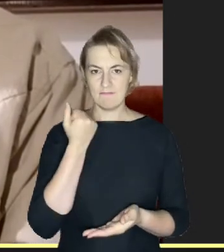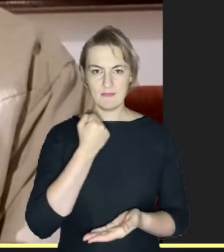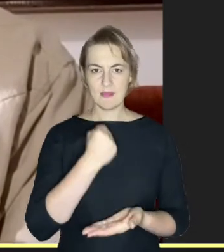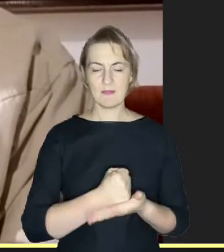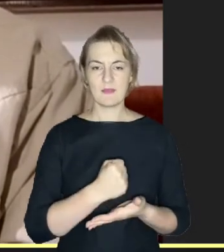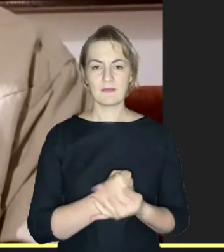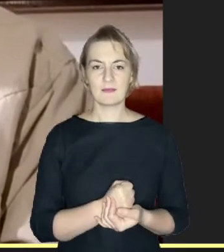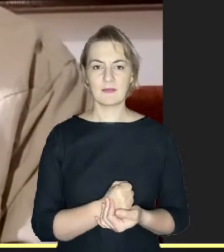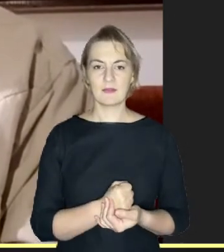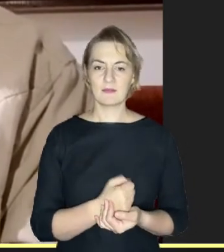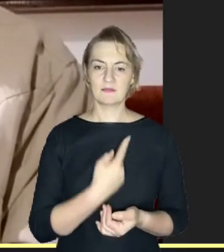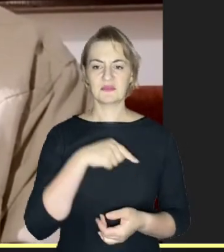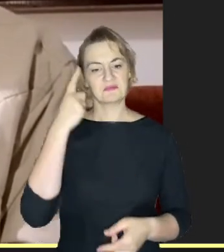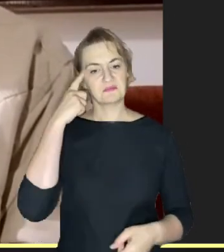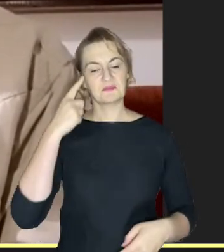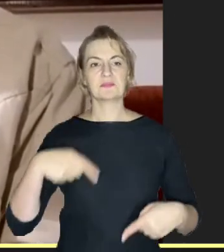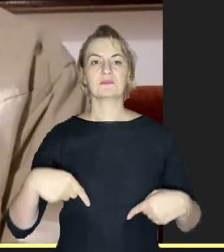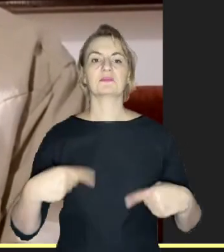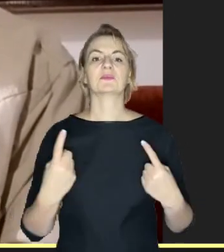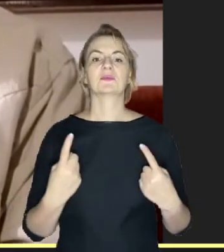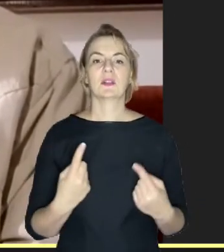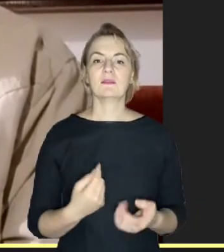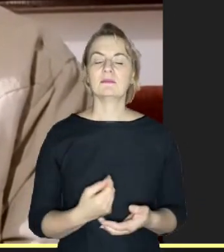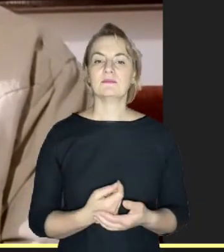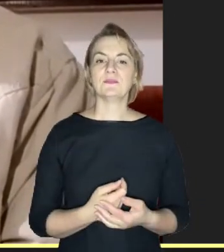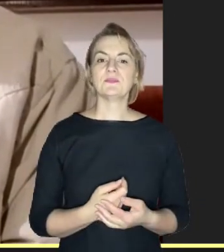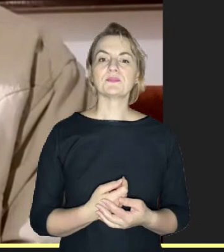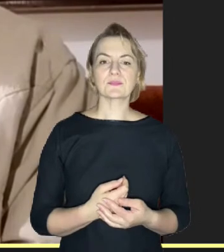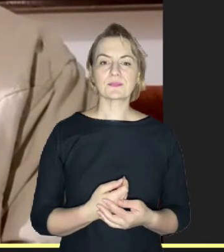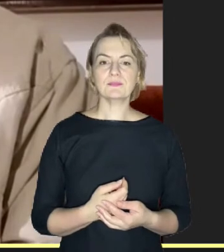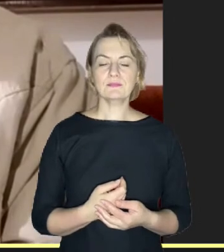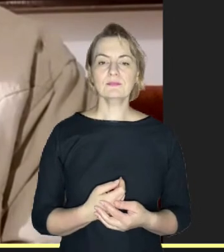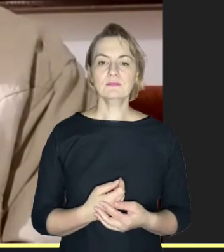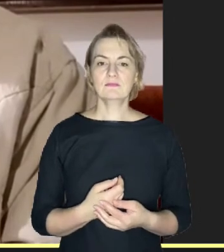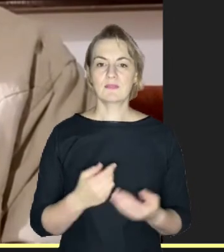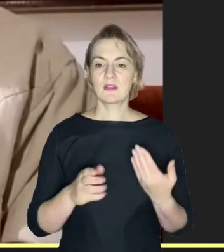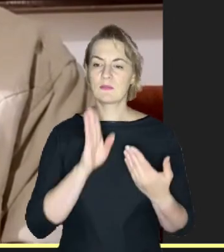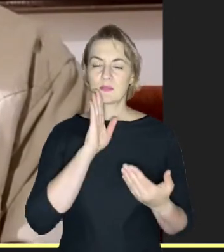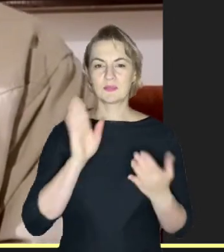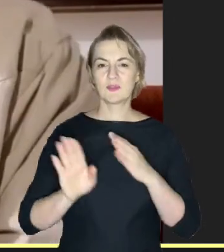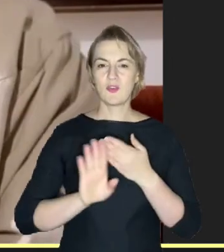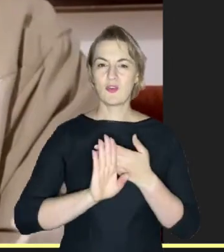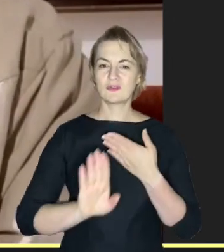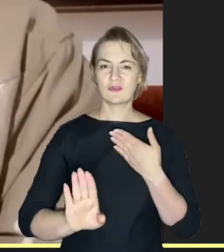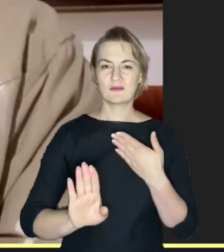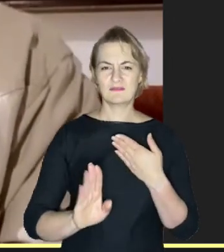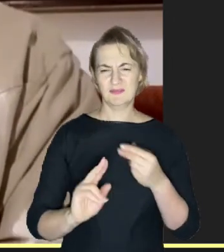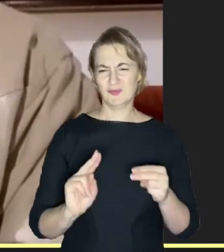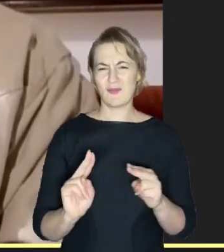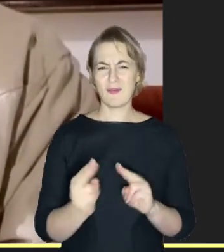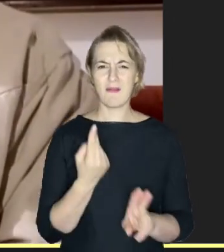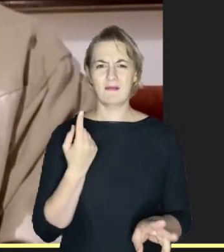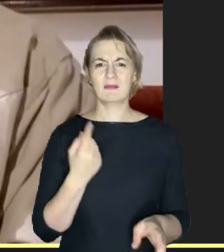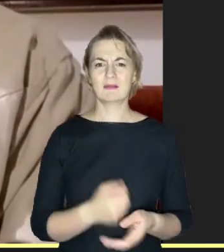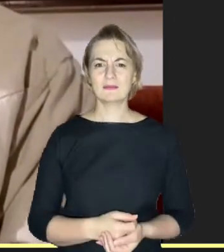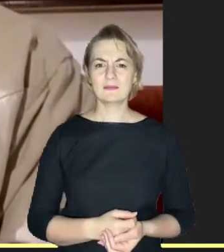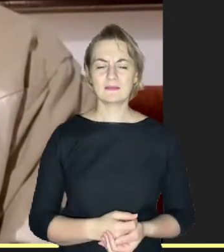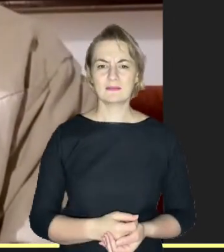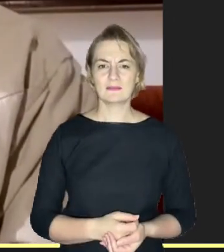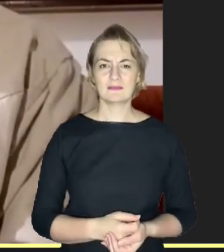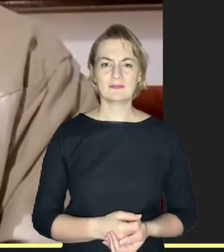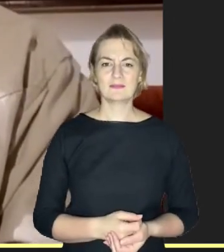że czy jest przekonana, że jest oddzielona. Skąd się to wzięło? Dlaczego